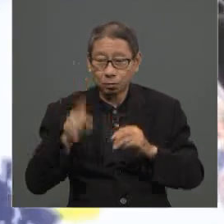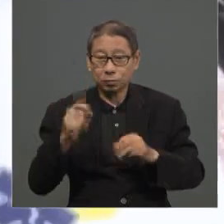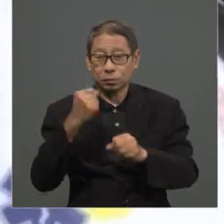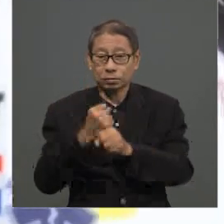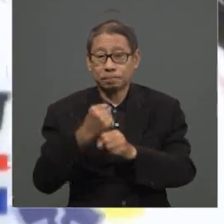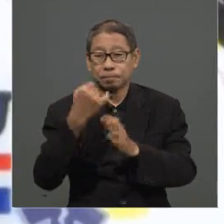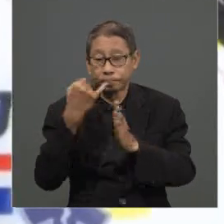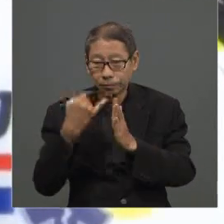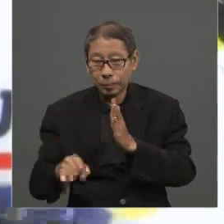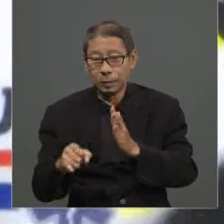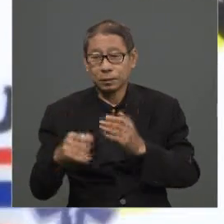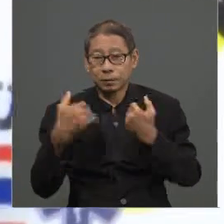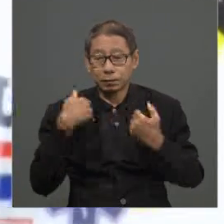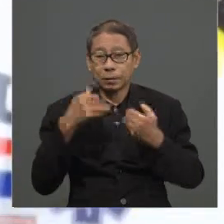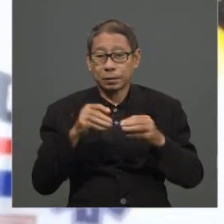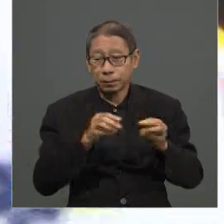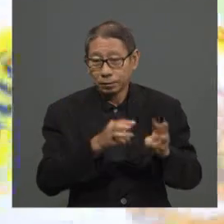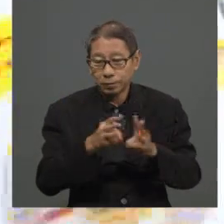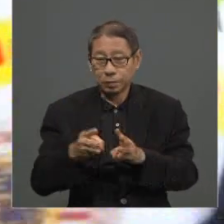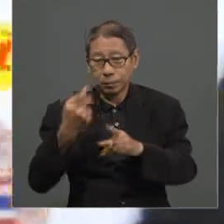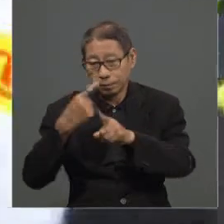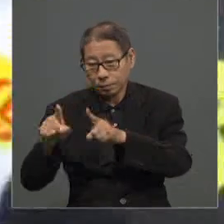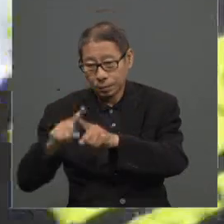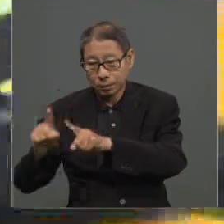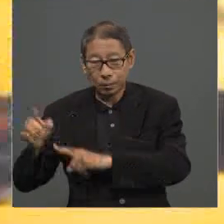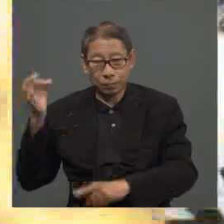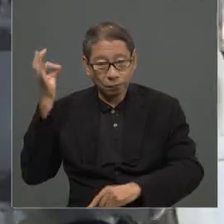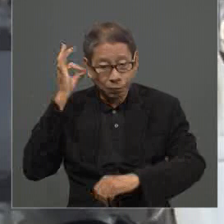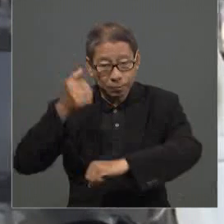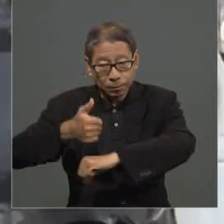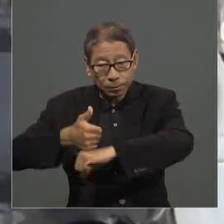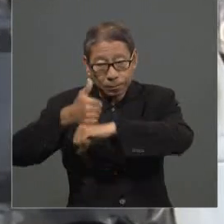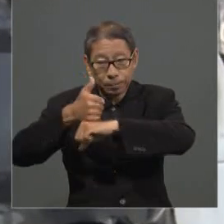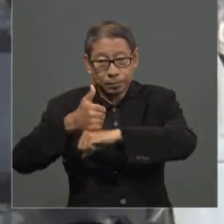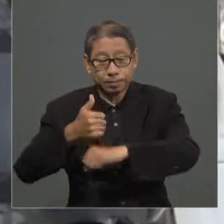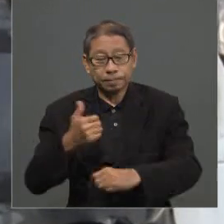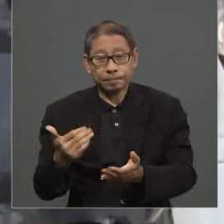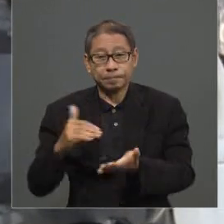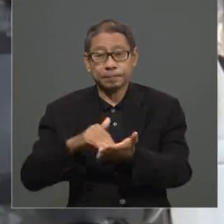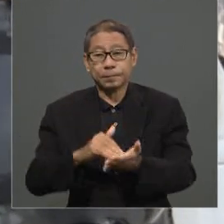งหมดด้วยแต่ละคนก็จะมีมาตรการที่แตกต่างกันไปนะคะฟังจากอธิบดีย้ำอีกทีนึงค่ะ